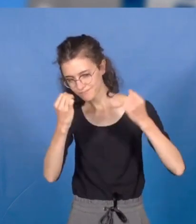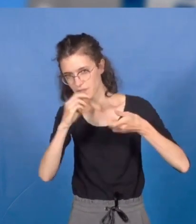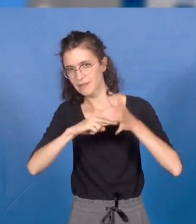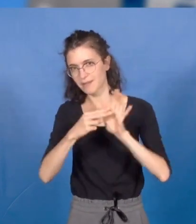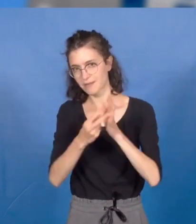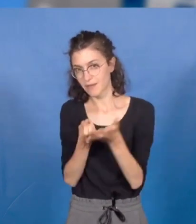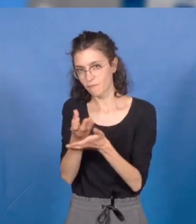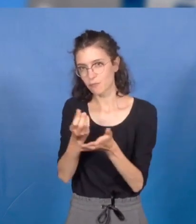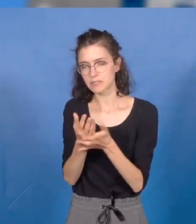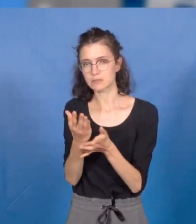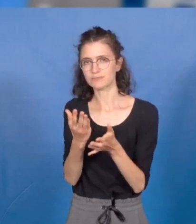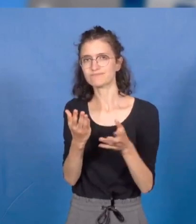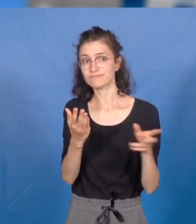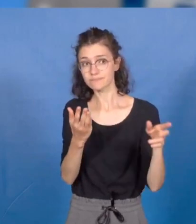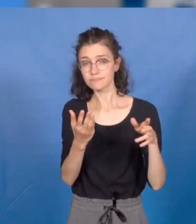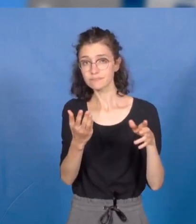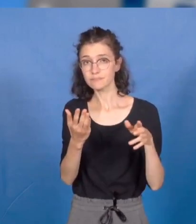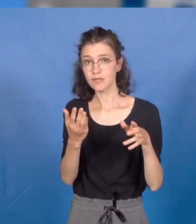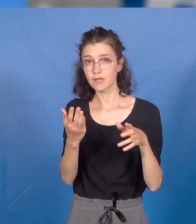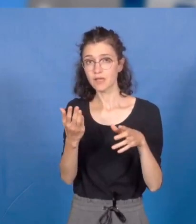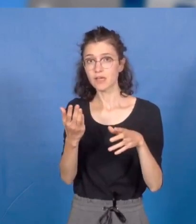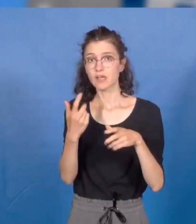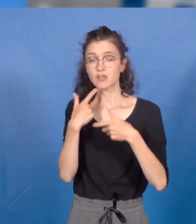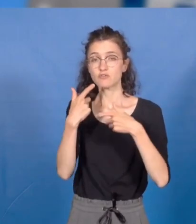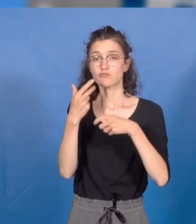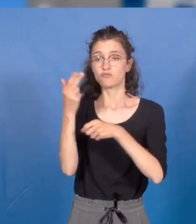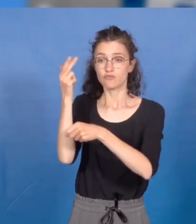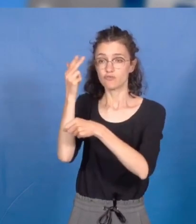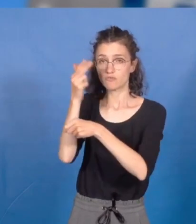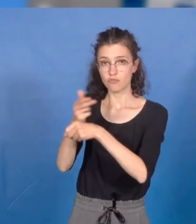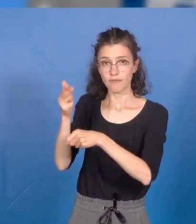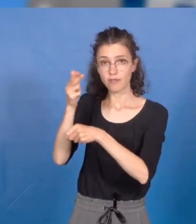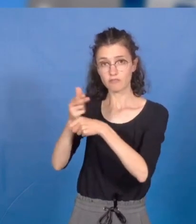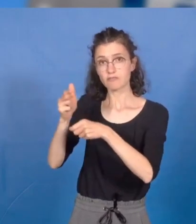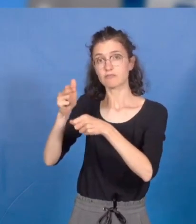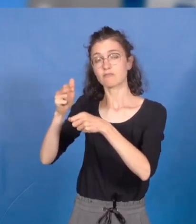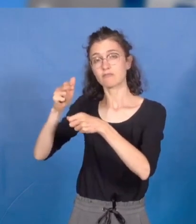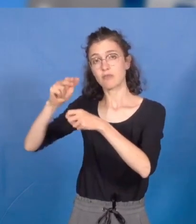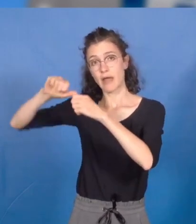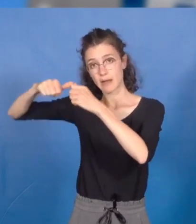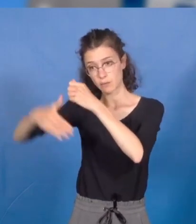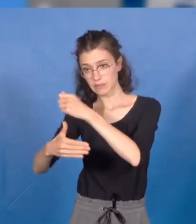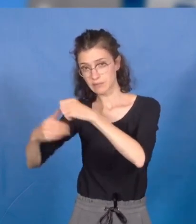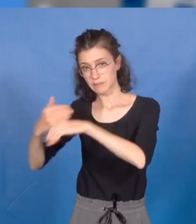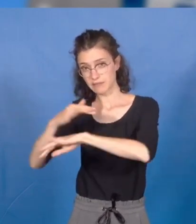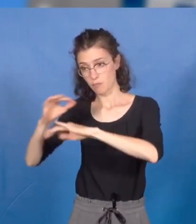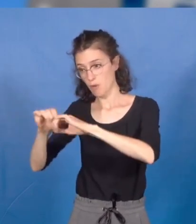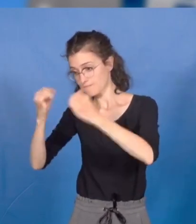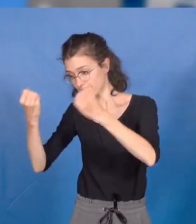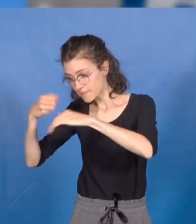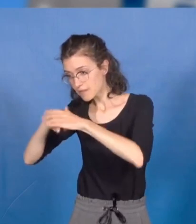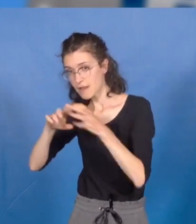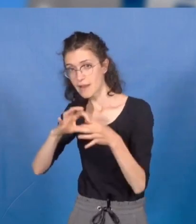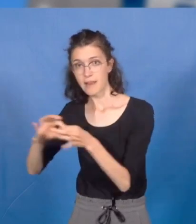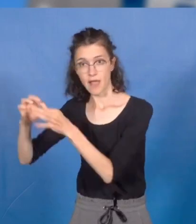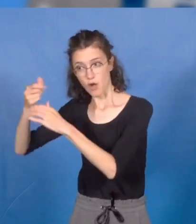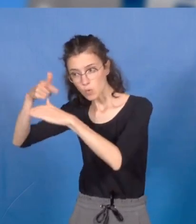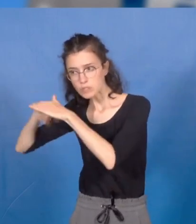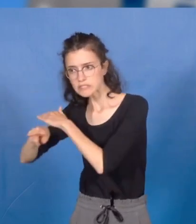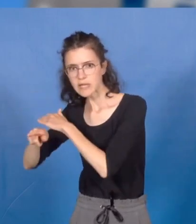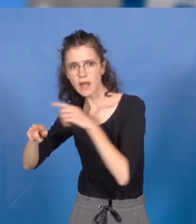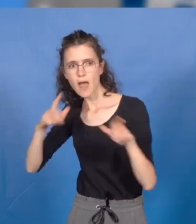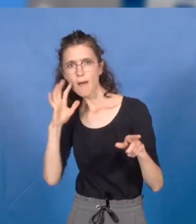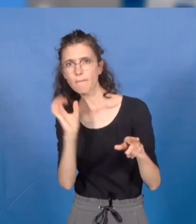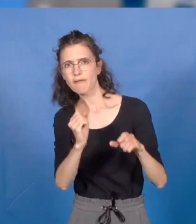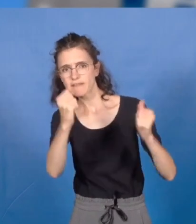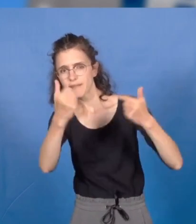vidéosurveillance algorithmique? Eh bien, la VSA, elle analyse des images de vidéosurveillance grâce à un logiciel qui produit des notifications lorsqu'il détecte un événement